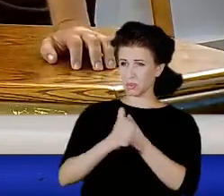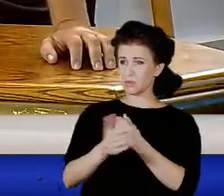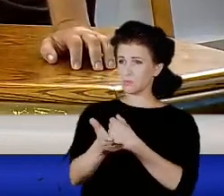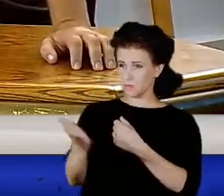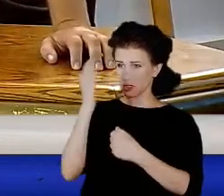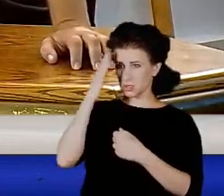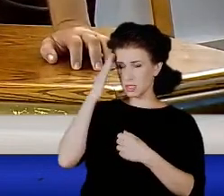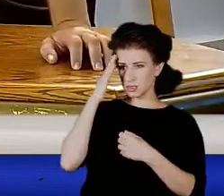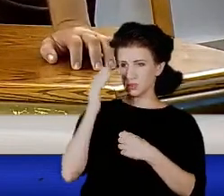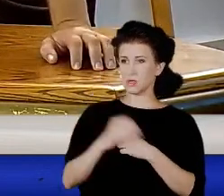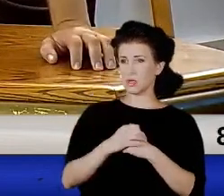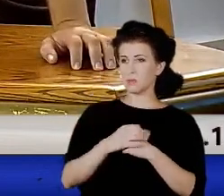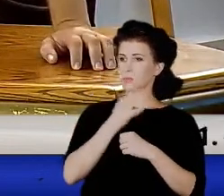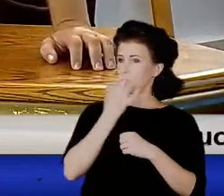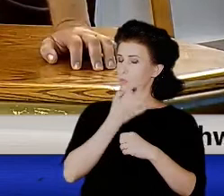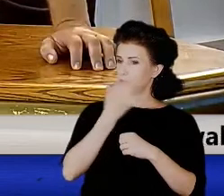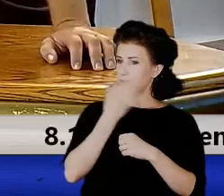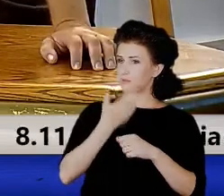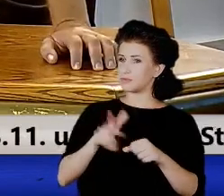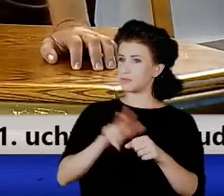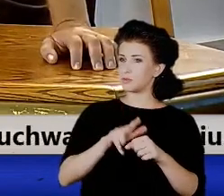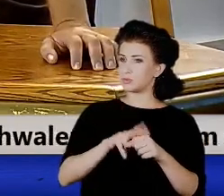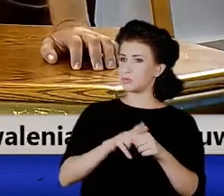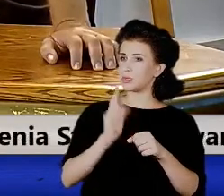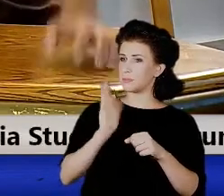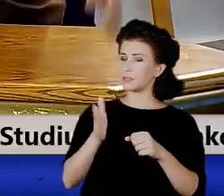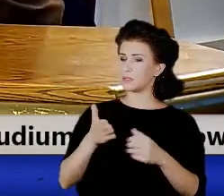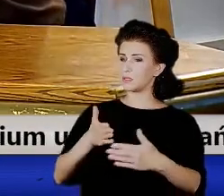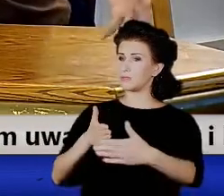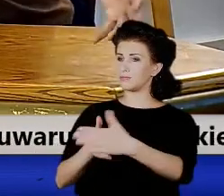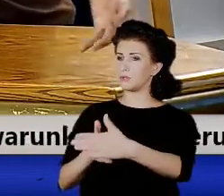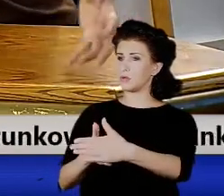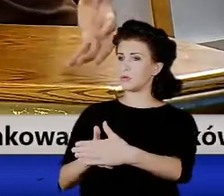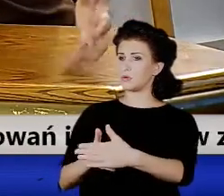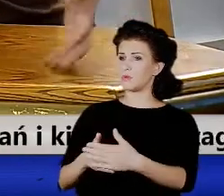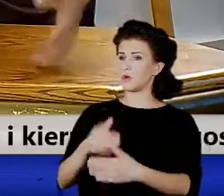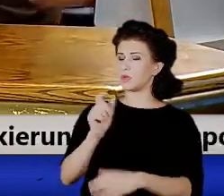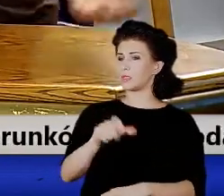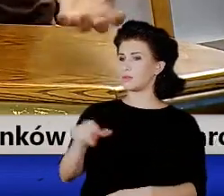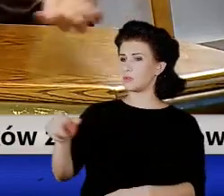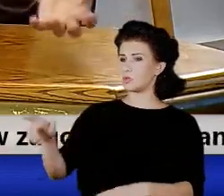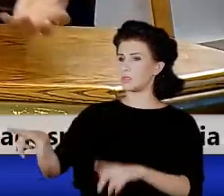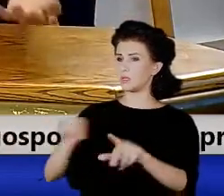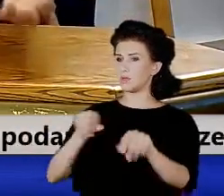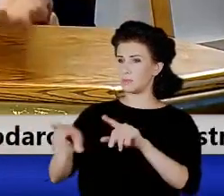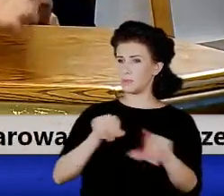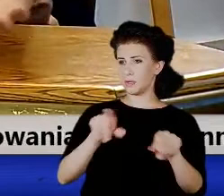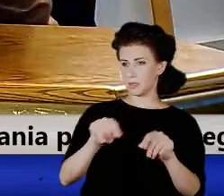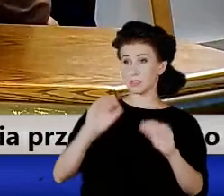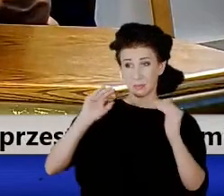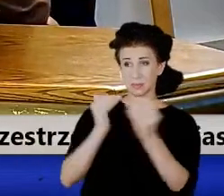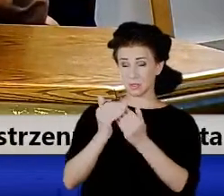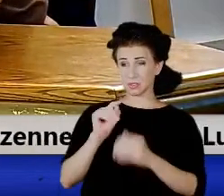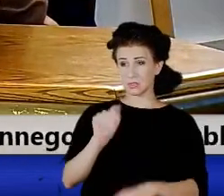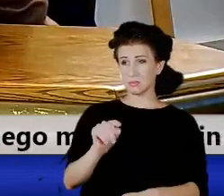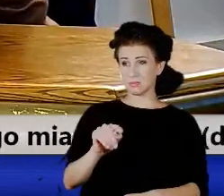te poprawki, które będziecie blokowo bądź indywidualnie głosować, tak? Czy zapoznaliście się z nimi?